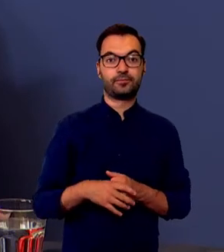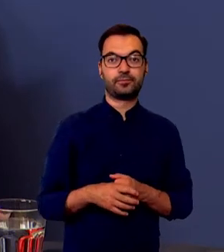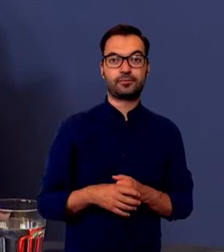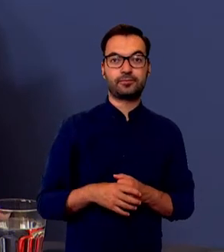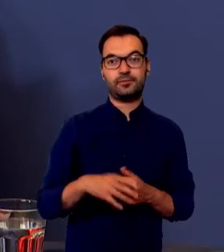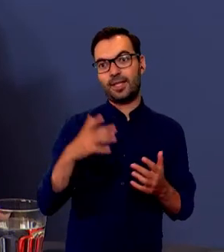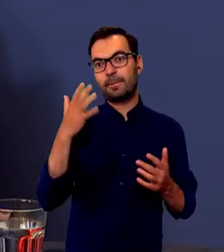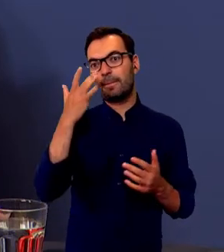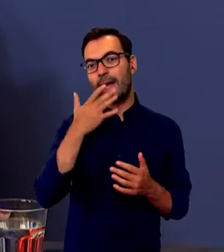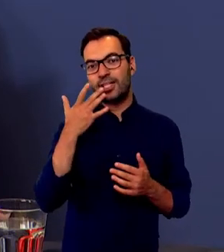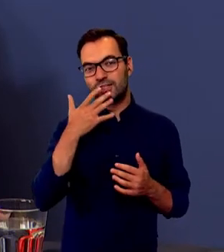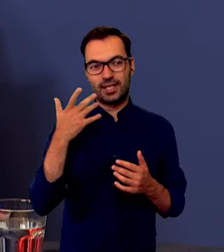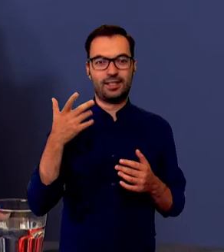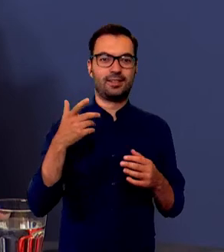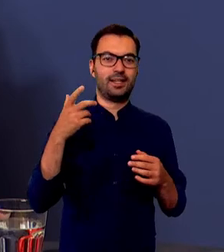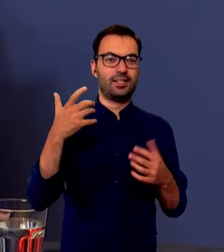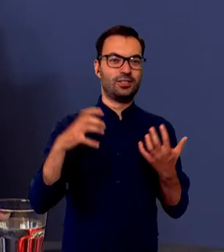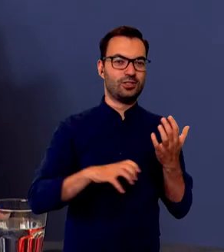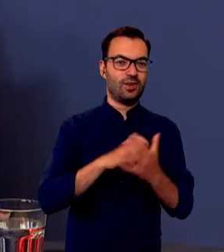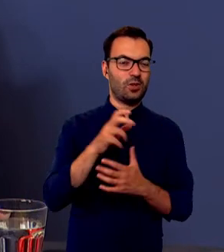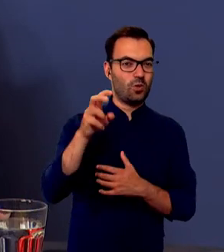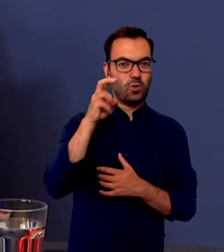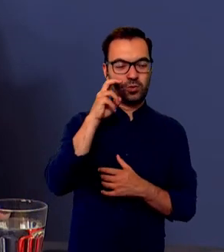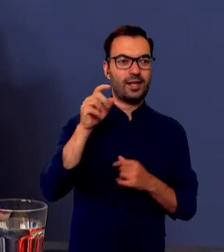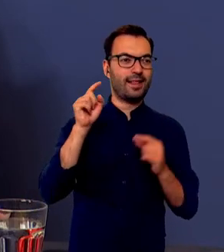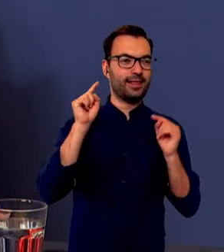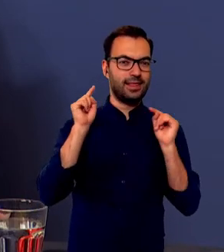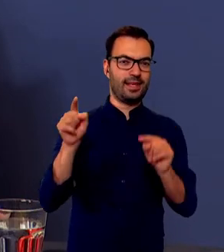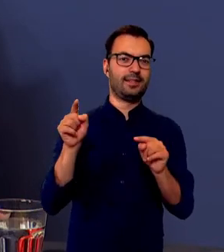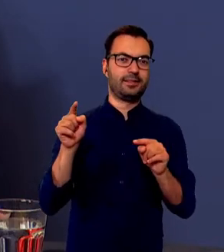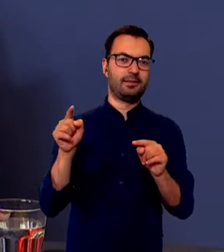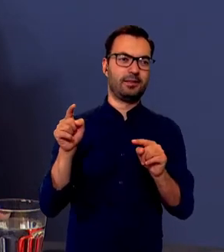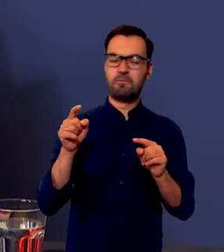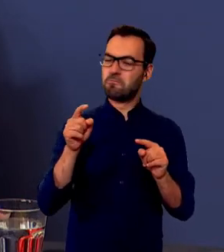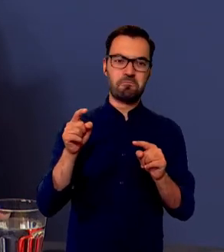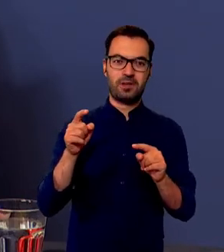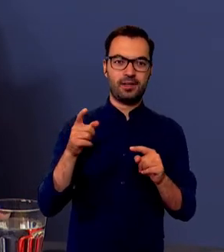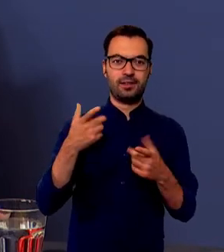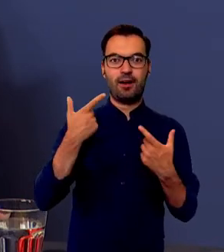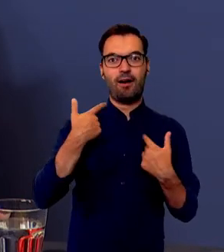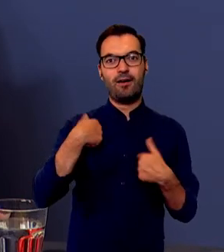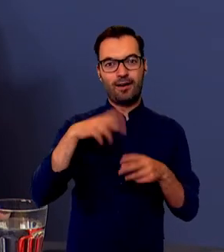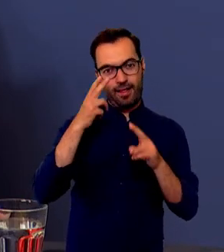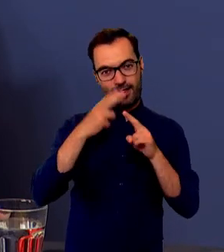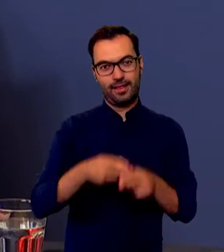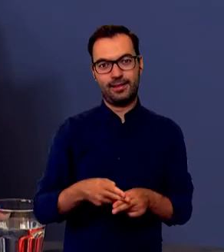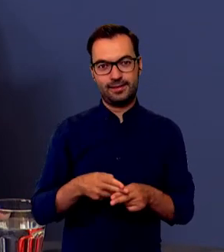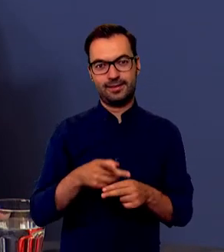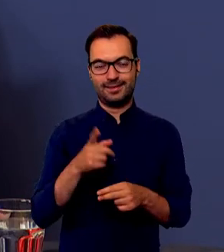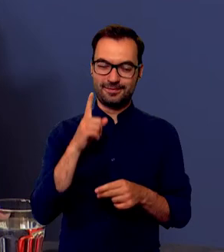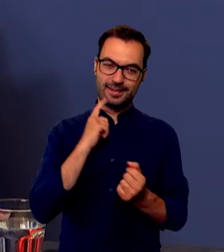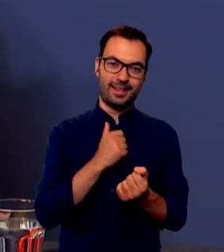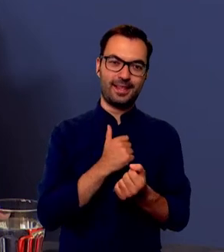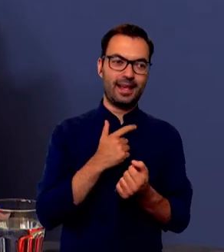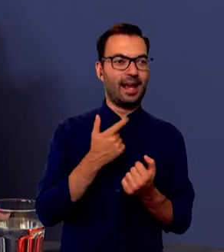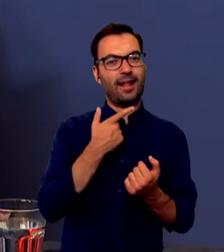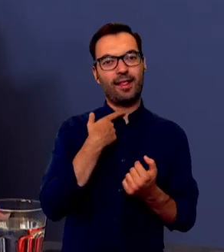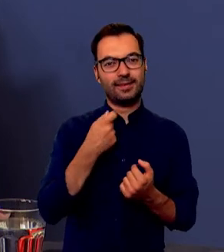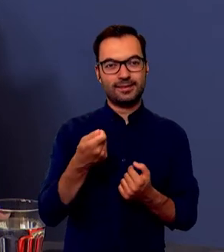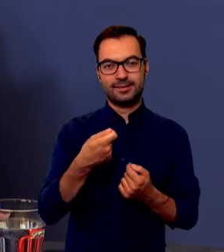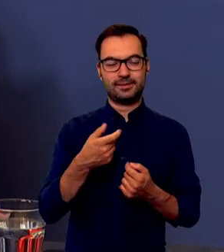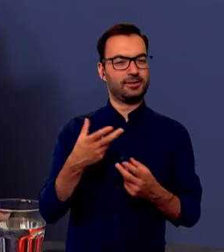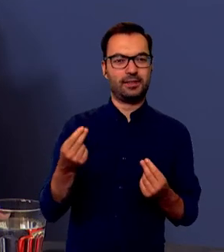początku, może marzenia o tym luksusowym świecie. Ty się z jakiegoś powodu nie dałaś uwieść temu narkotykowi,